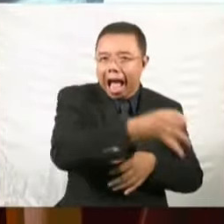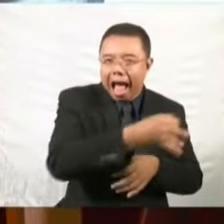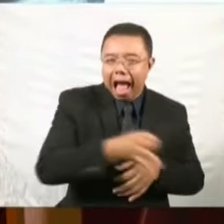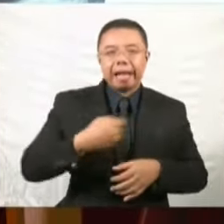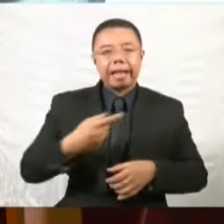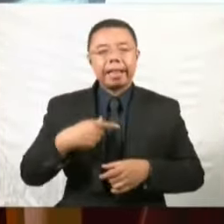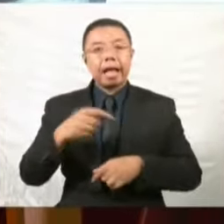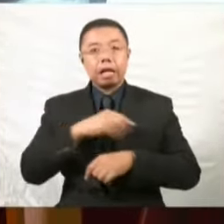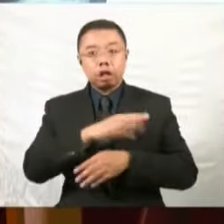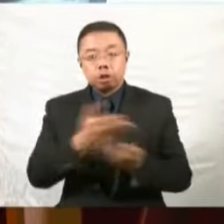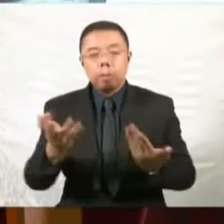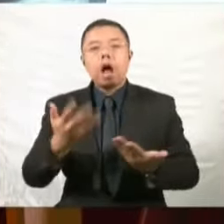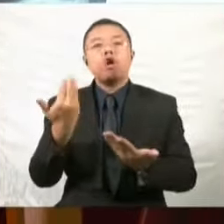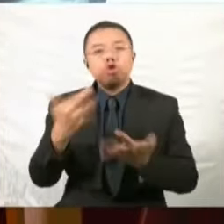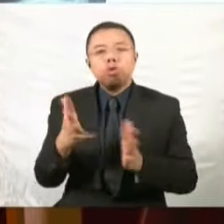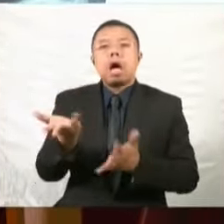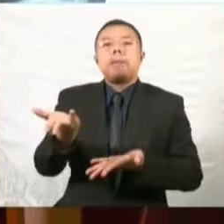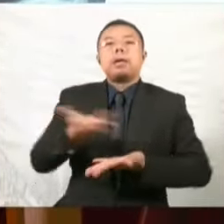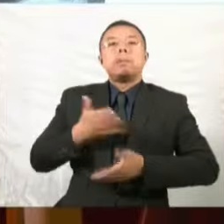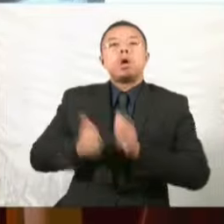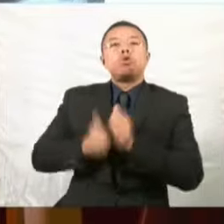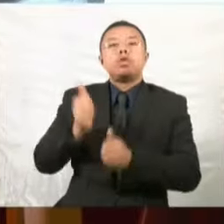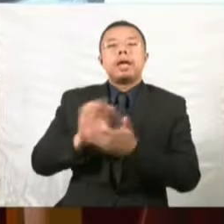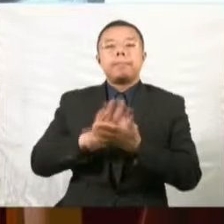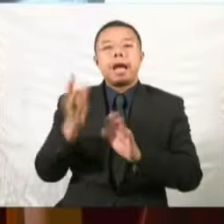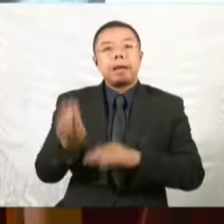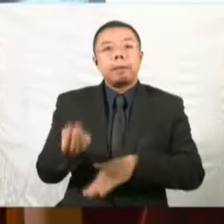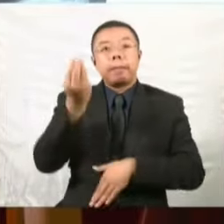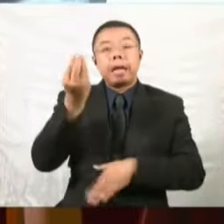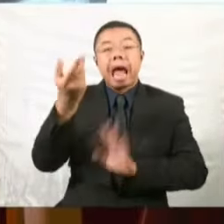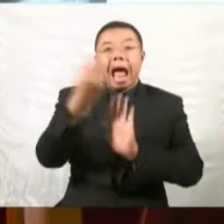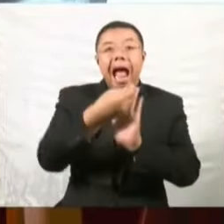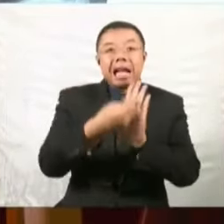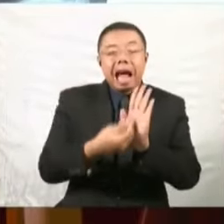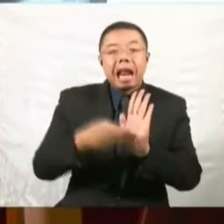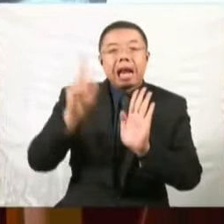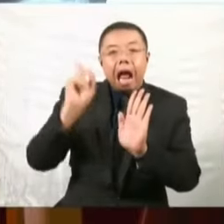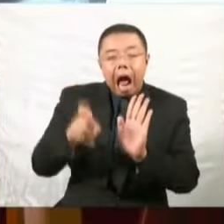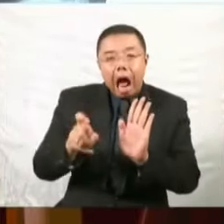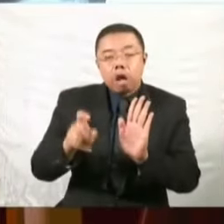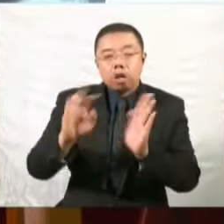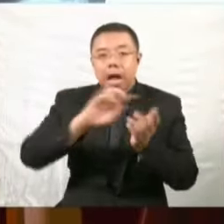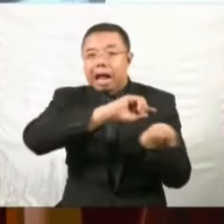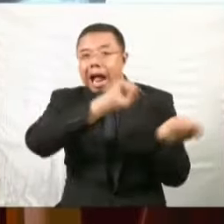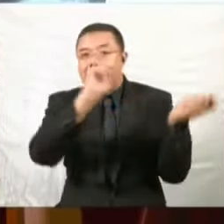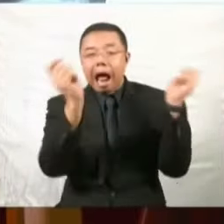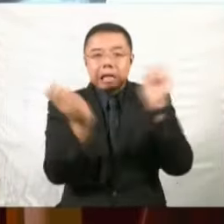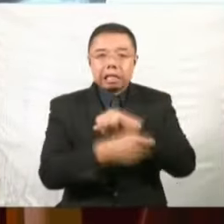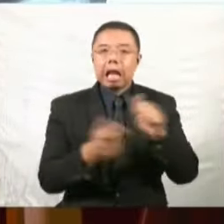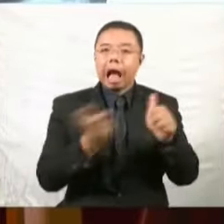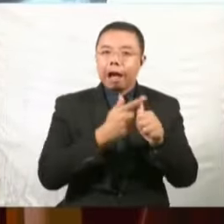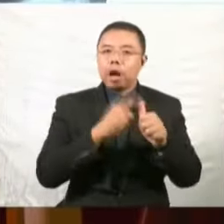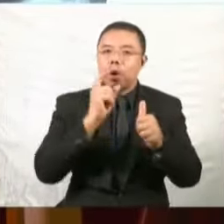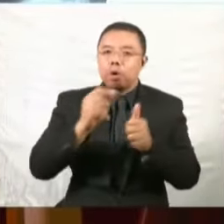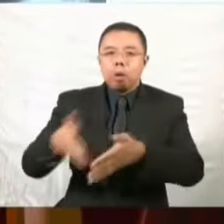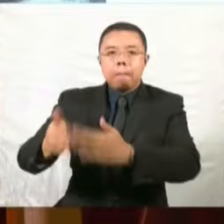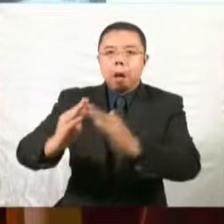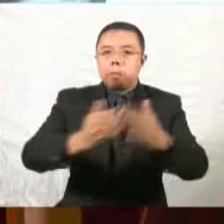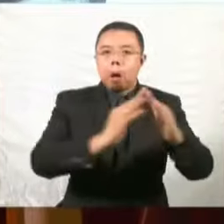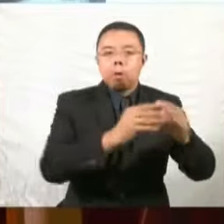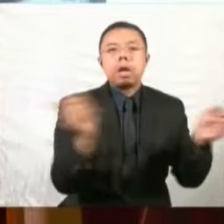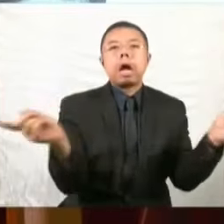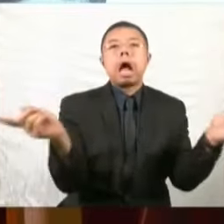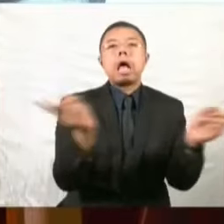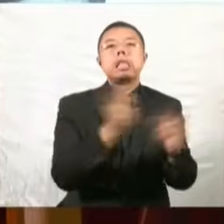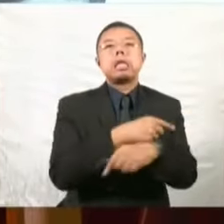sini saya mengalami ujian sebagai pemimpin yang anggarannya harus direfokusing yang tadinya untuk infrastruktur